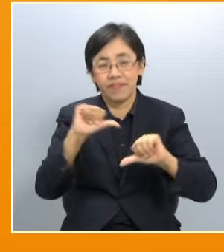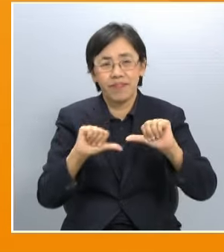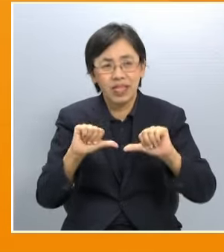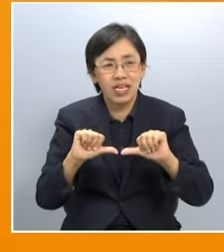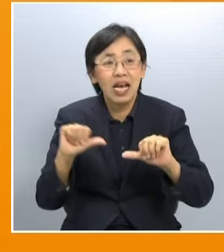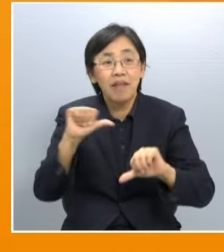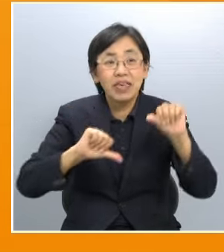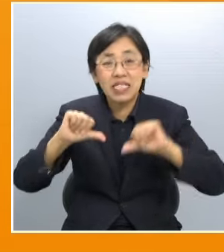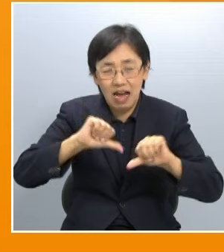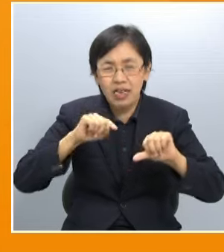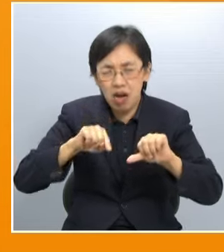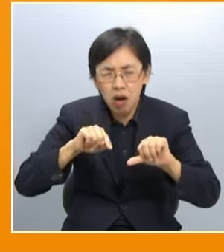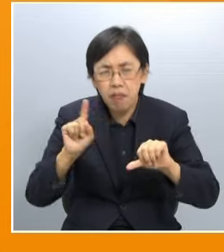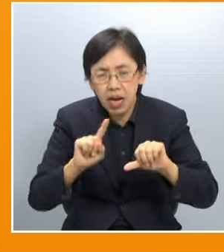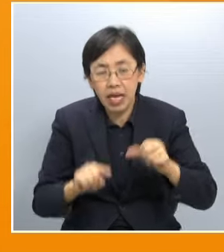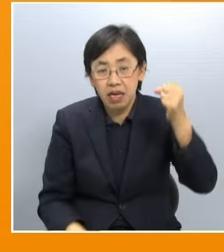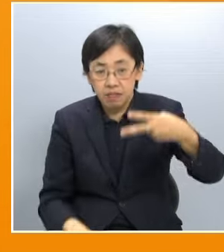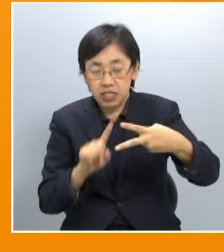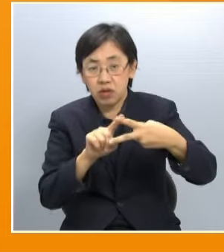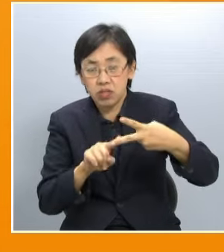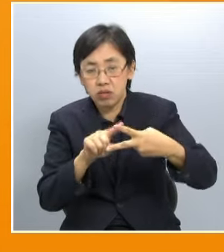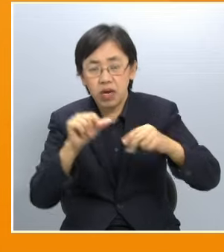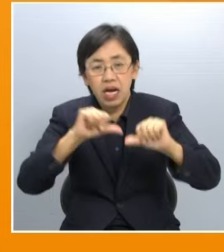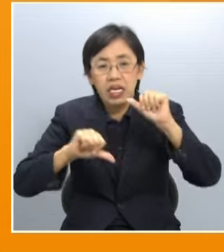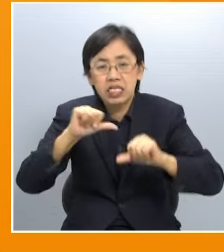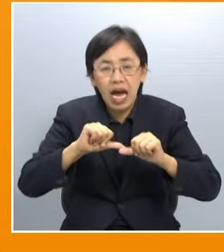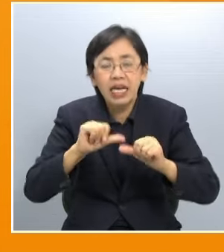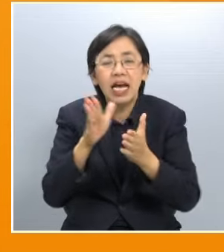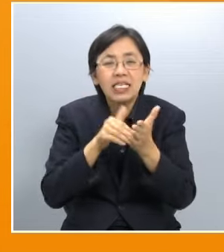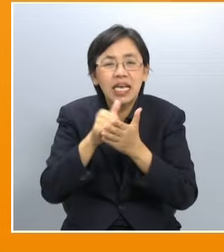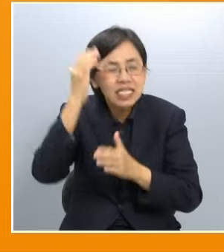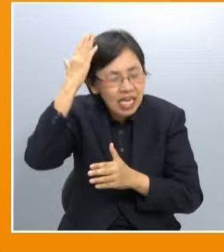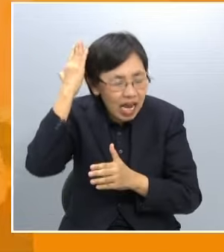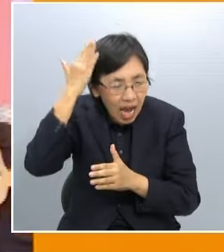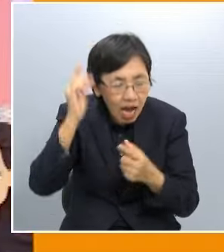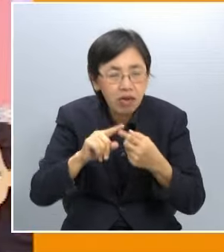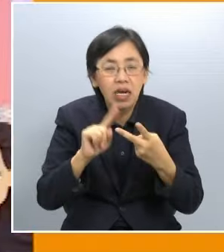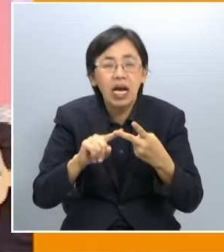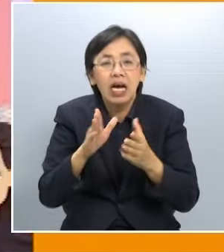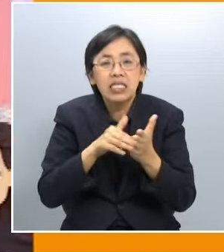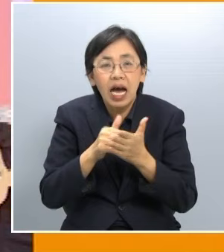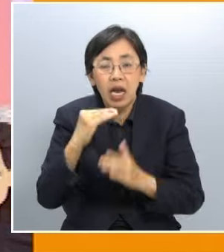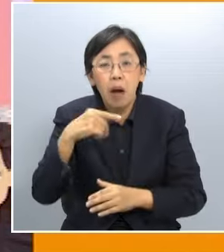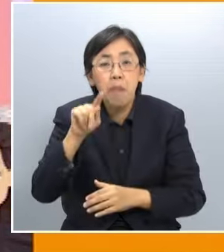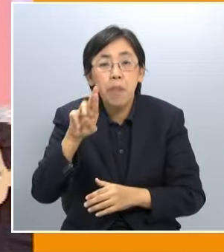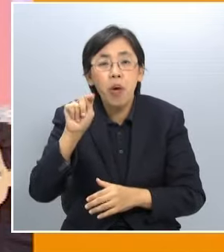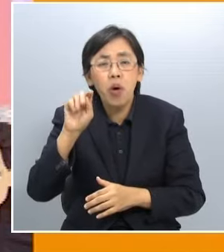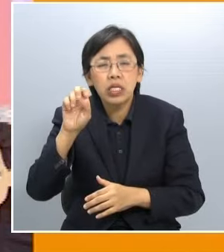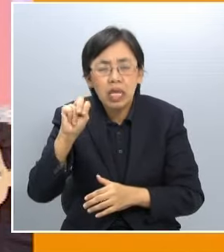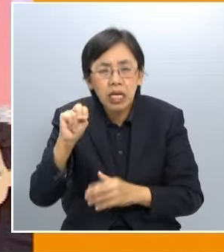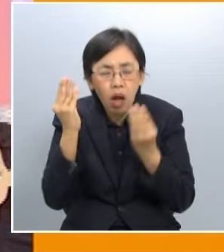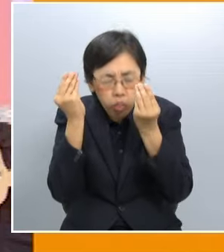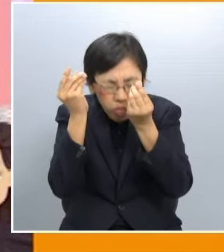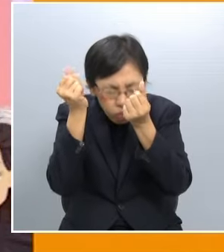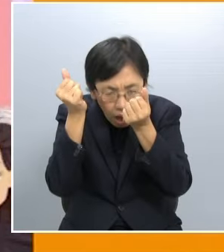Hairมีส่วนประกอบ 2ตัวหลักๆนะคะก็คือสารใช้ล้างสีผมกับสารที่ทำลายโปรตีนเส้นผมส่วนประกอบหลักของ